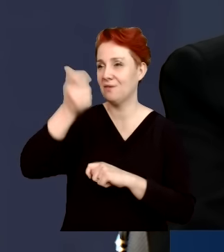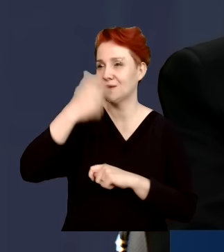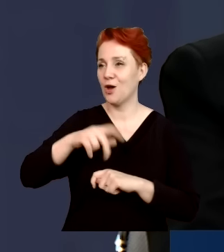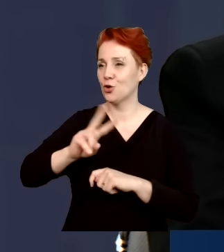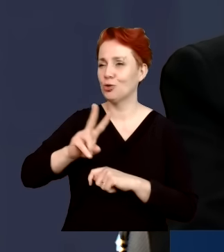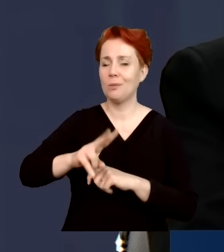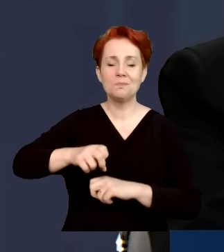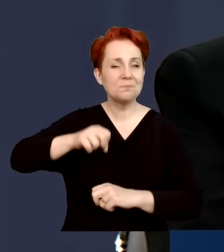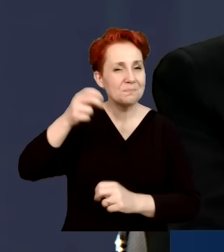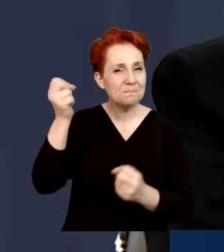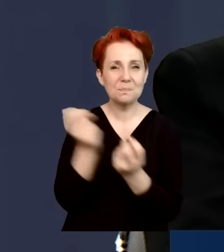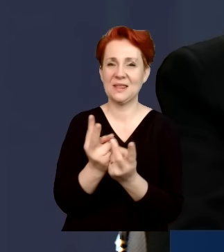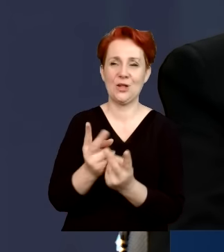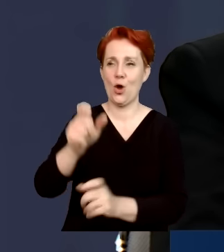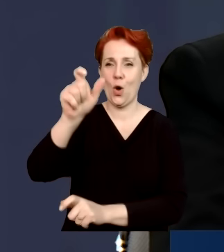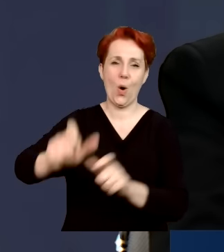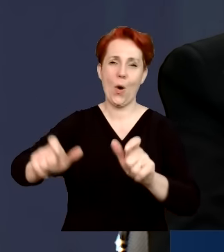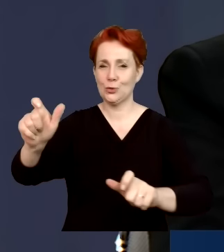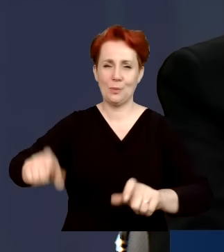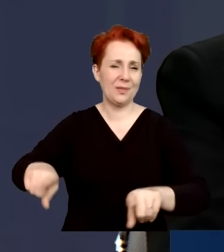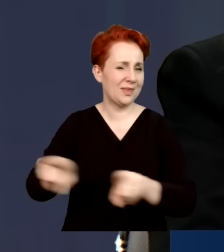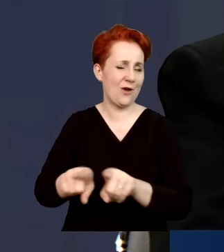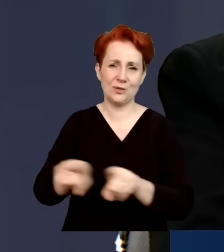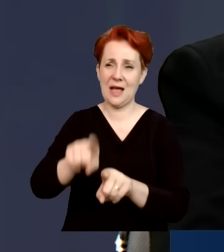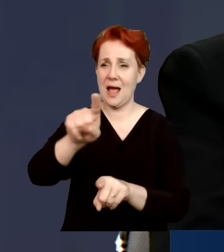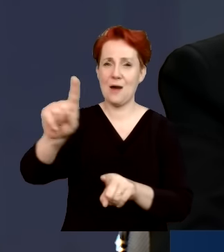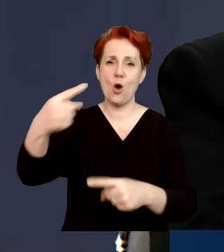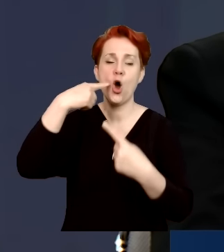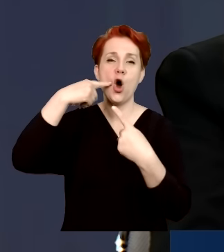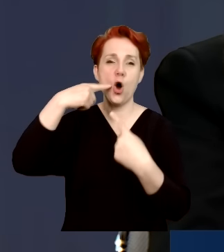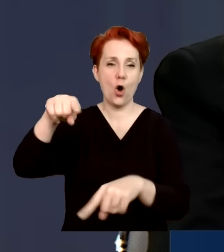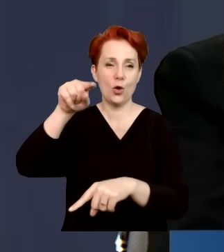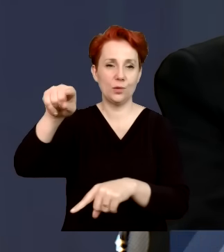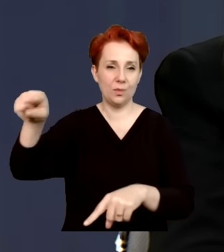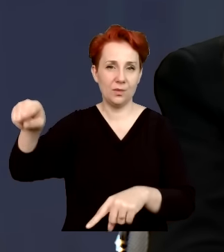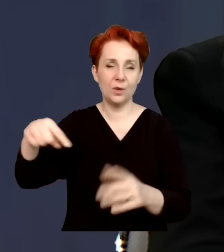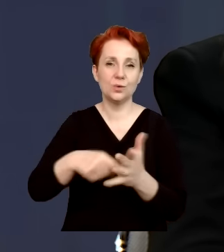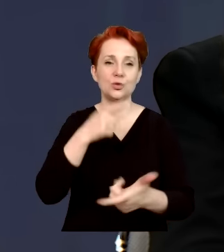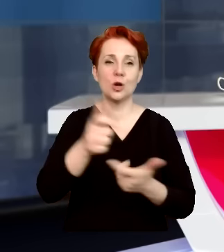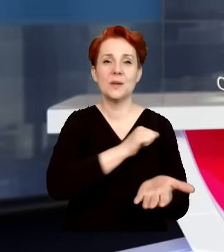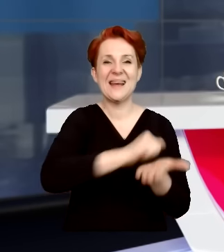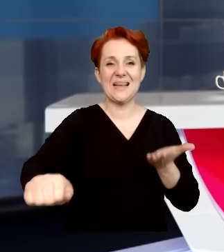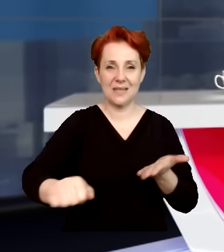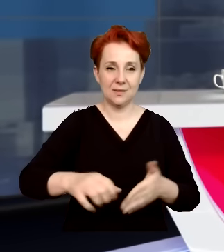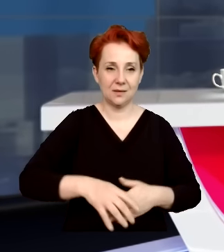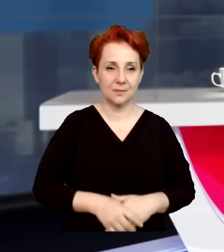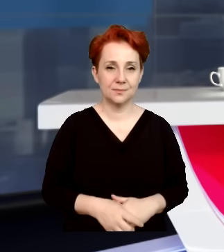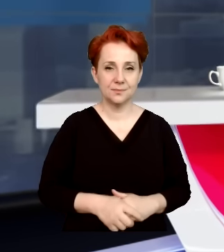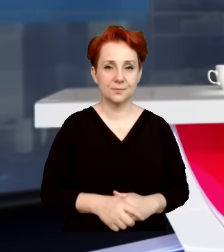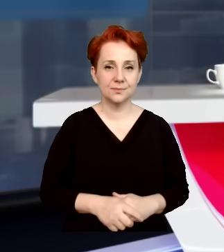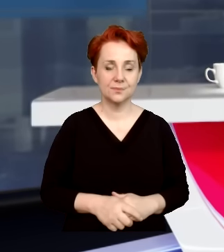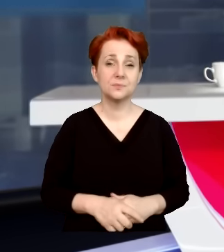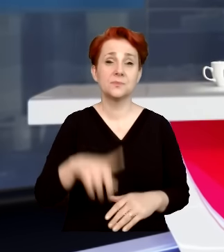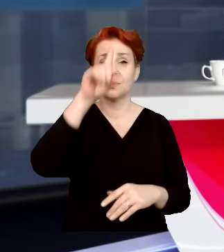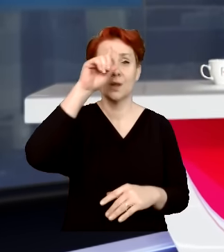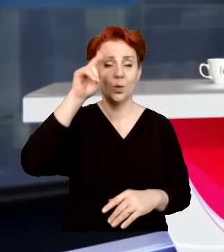dokładnie ci sami panowie, którzy są odpowiedzialni za reset przecież. To są ci ludzie, którzy